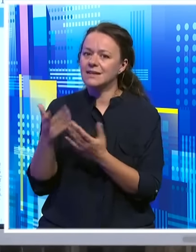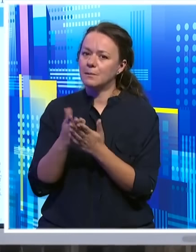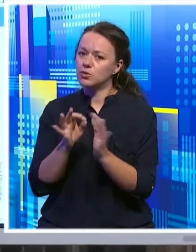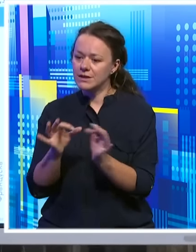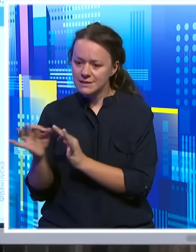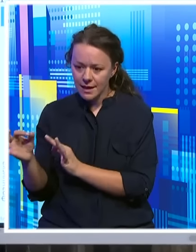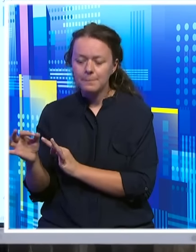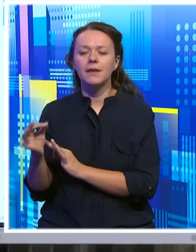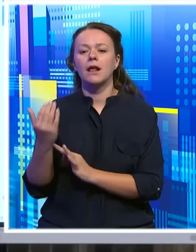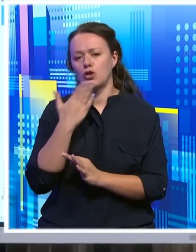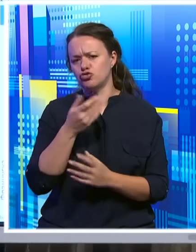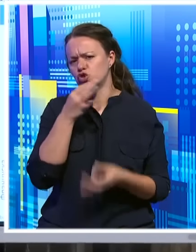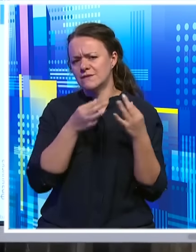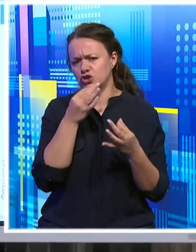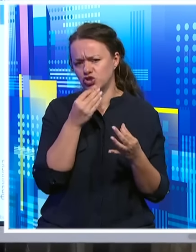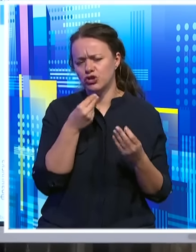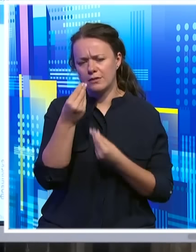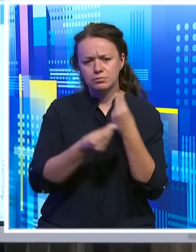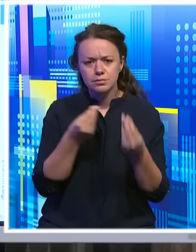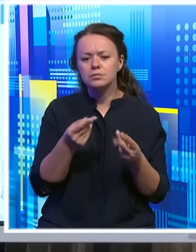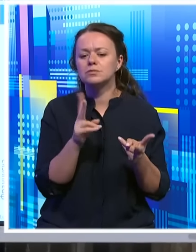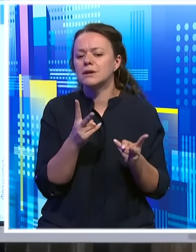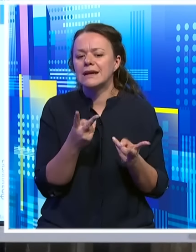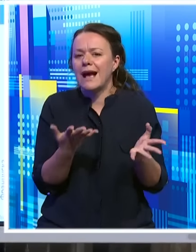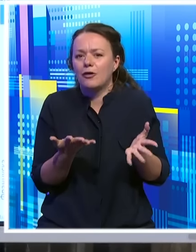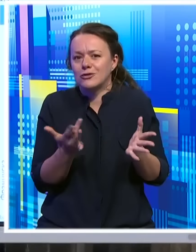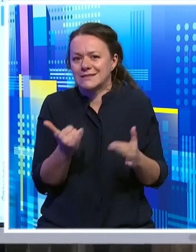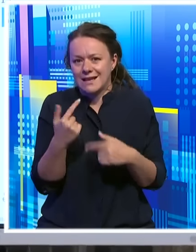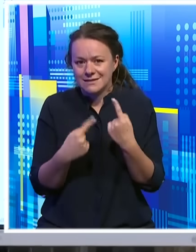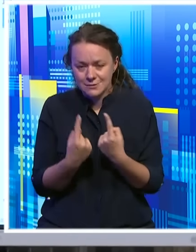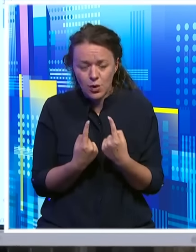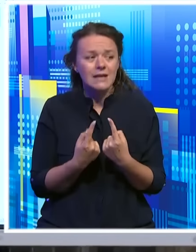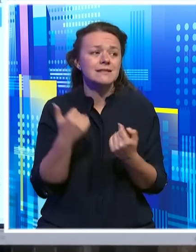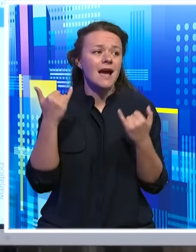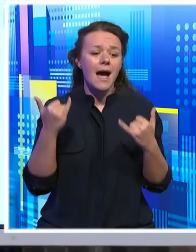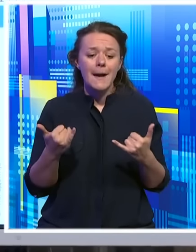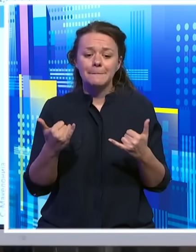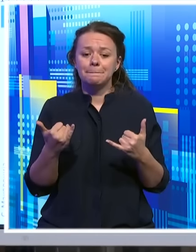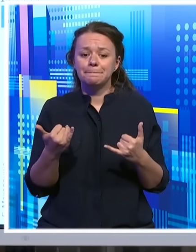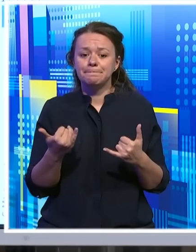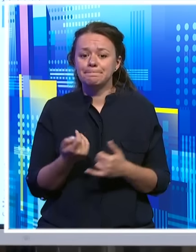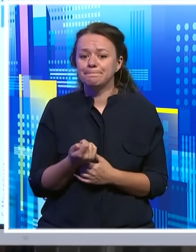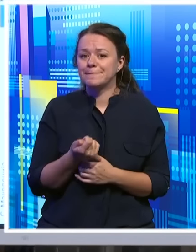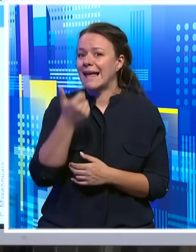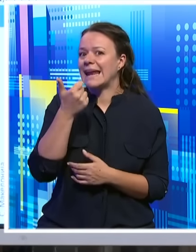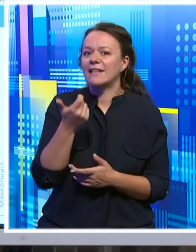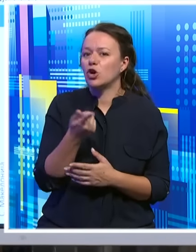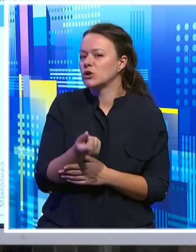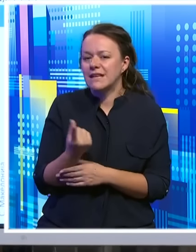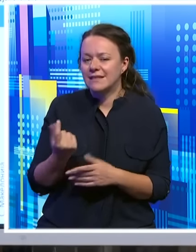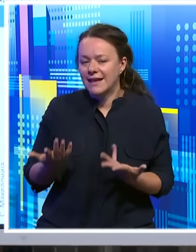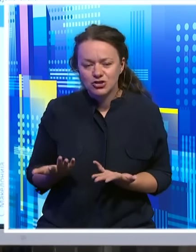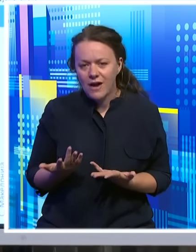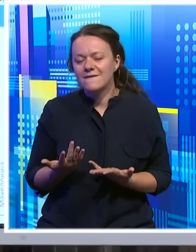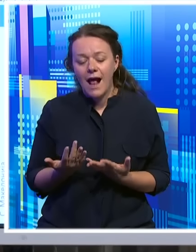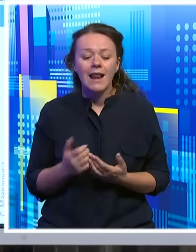što radimo i kako stvari stoje. Ono čime možemo da se pohvalimo, to se retko dešava i nije realno. U